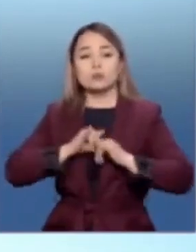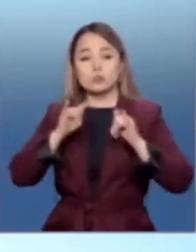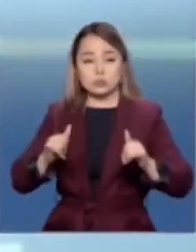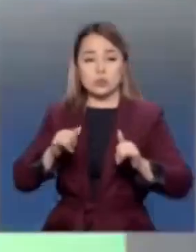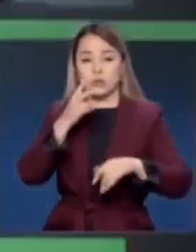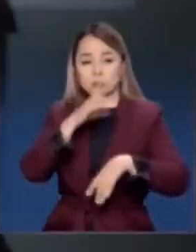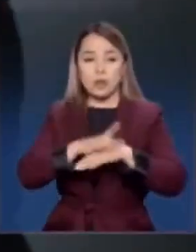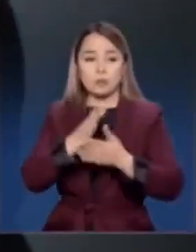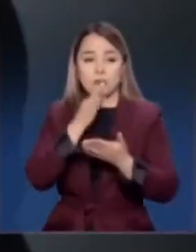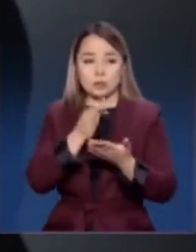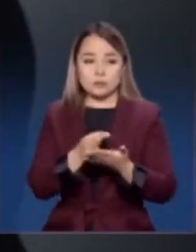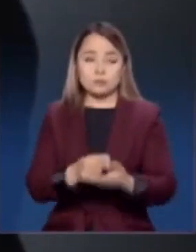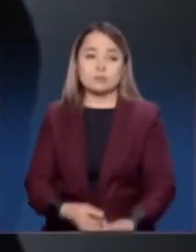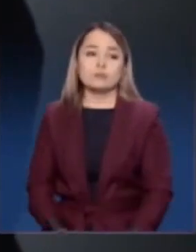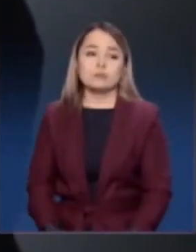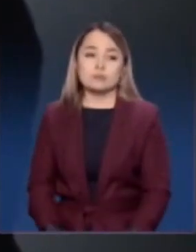ушықтырады.